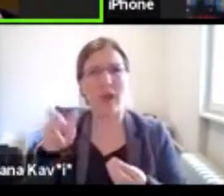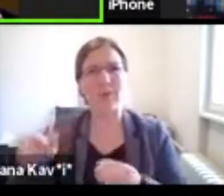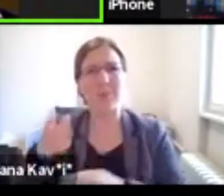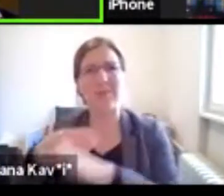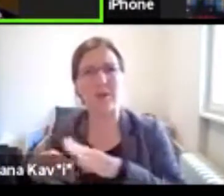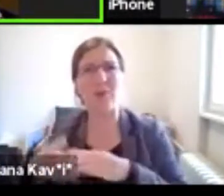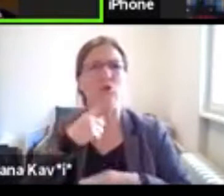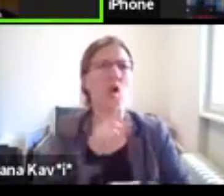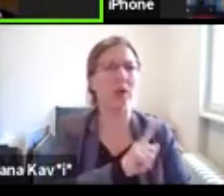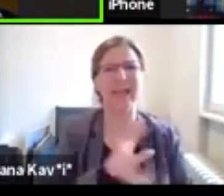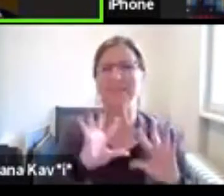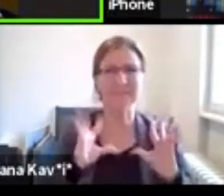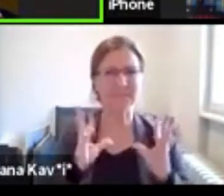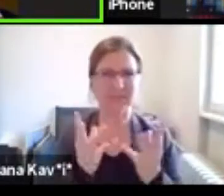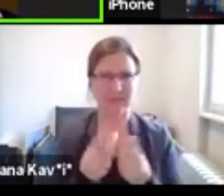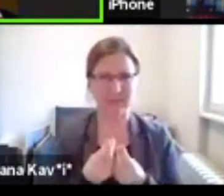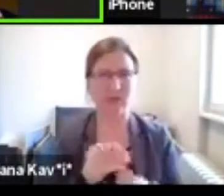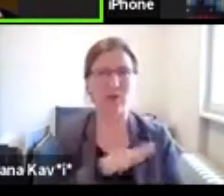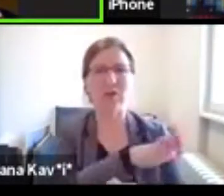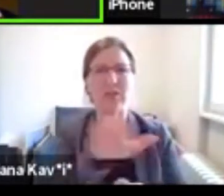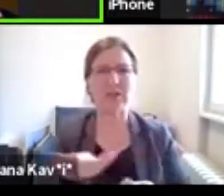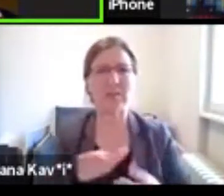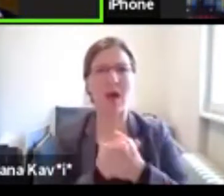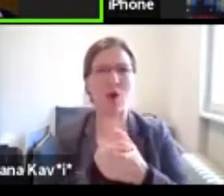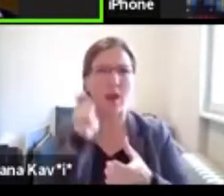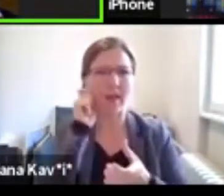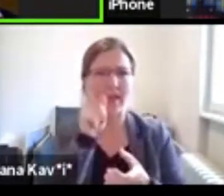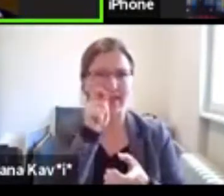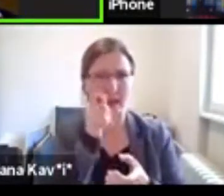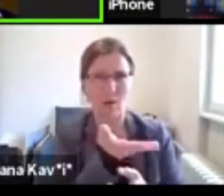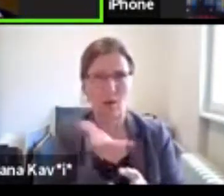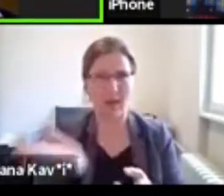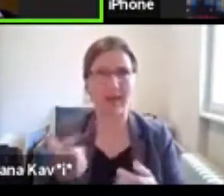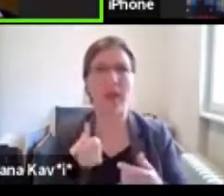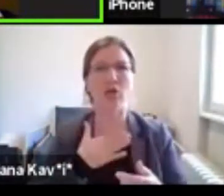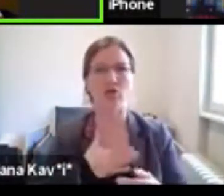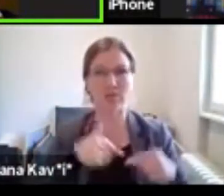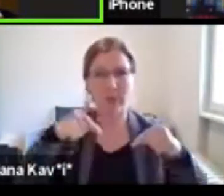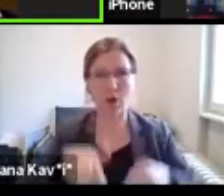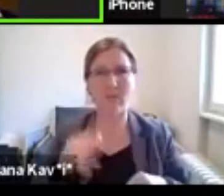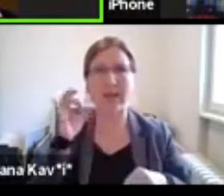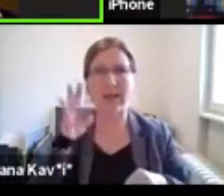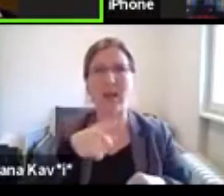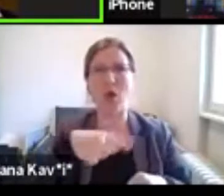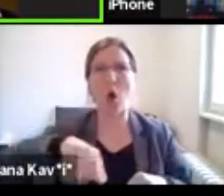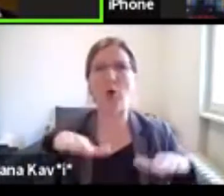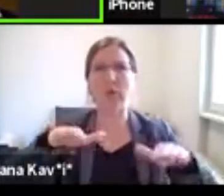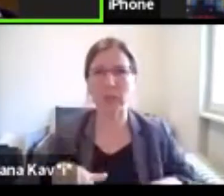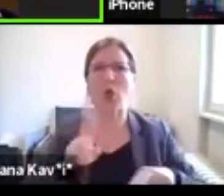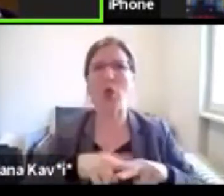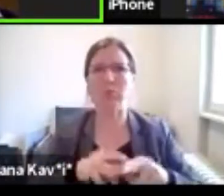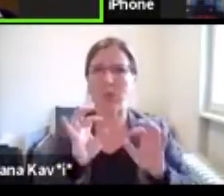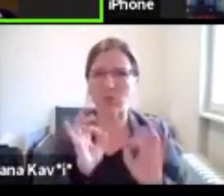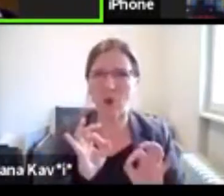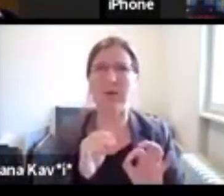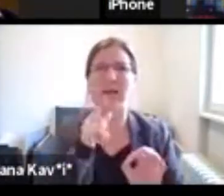kolege. Želim da ovaj današnji dan i ovaj okrugli stol bude konstruktivan, dobar i od koristi